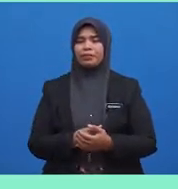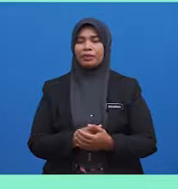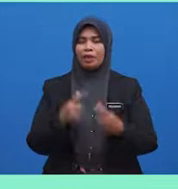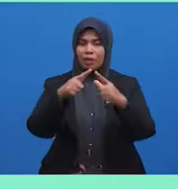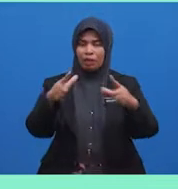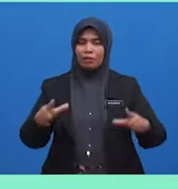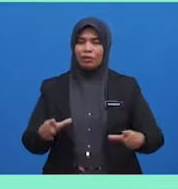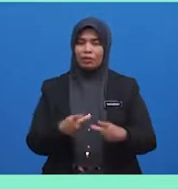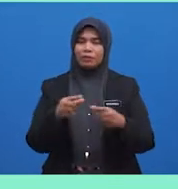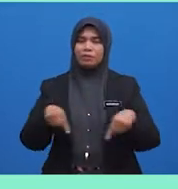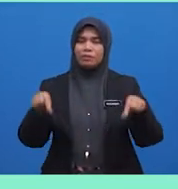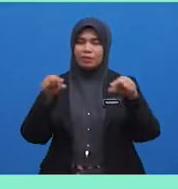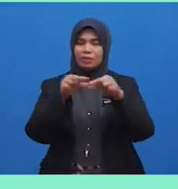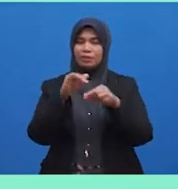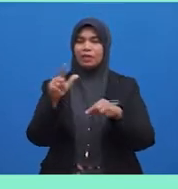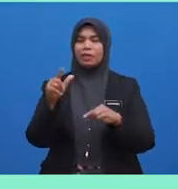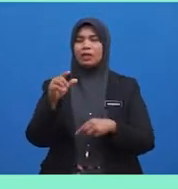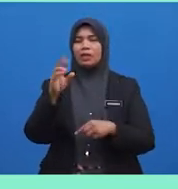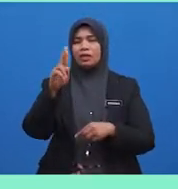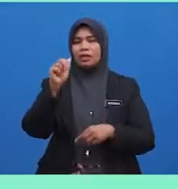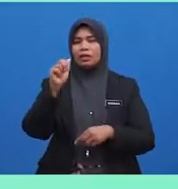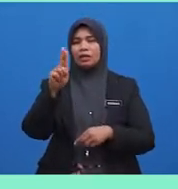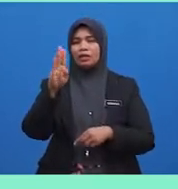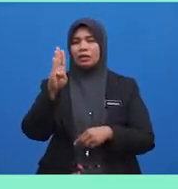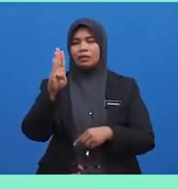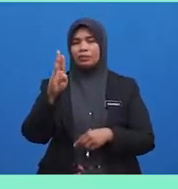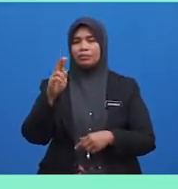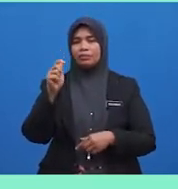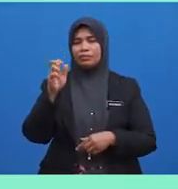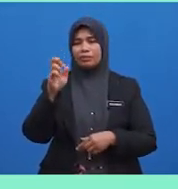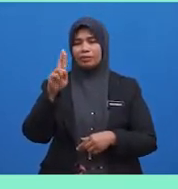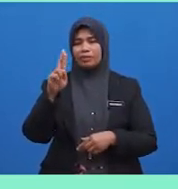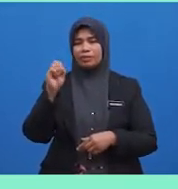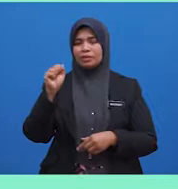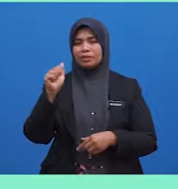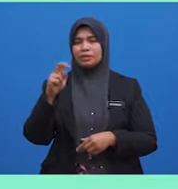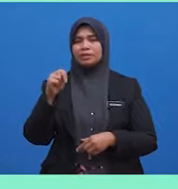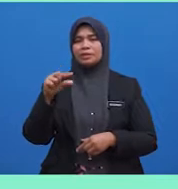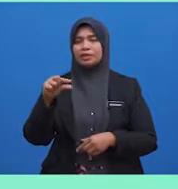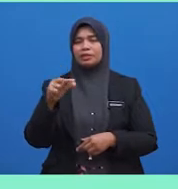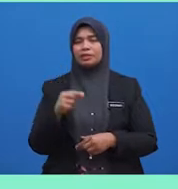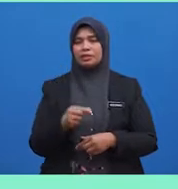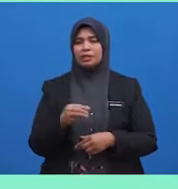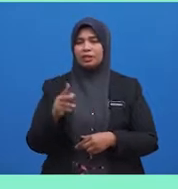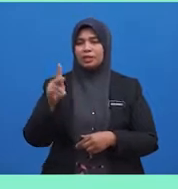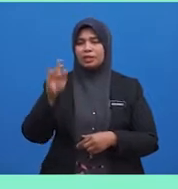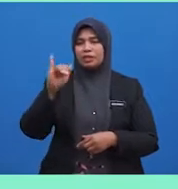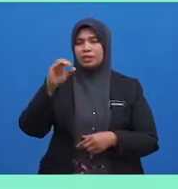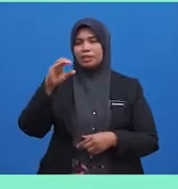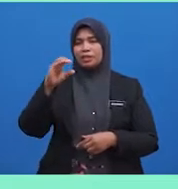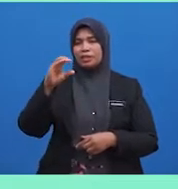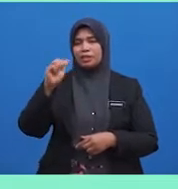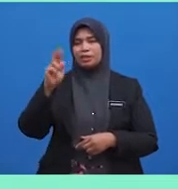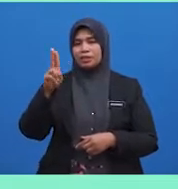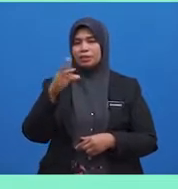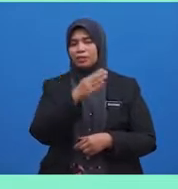perlombongan emas di Pahang ialah Rauk, Tui, Tersang, Selinsing, Penjong, Kecau